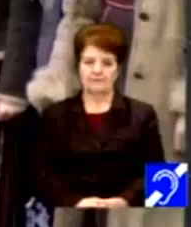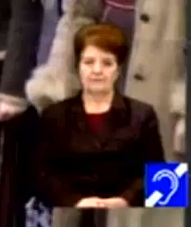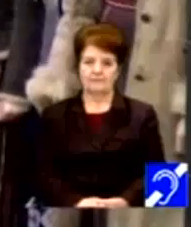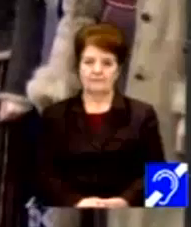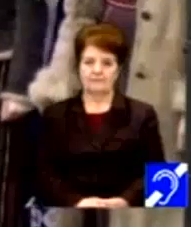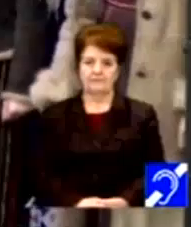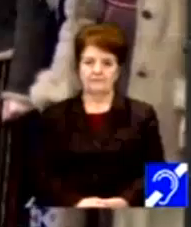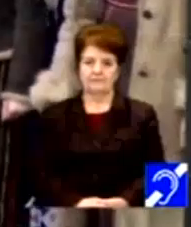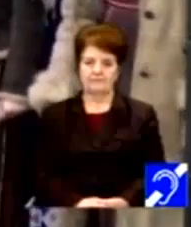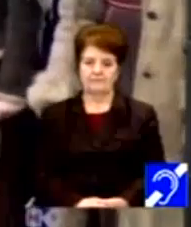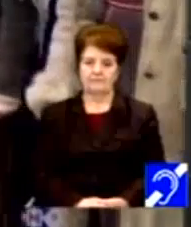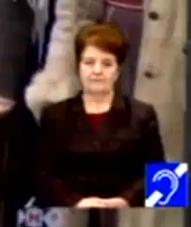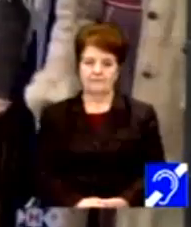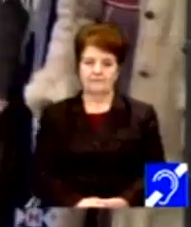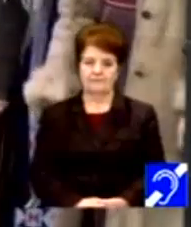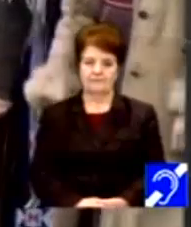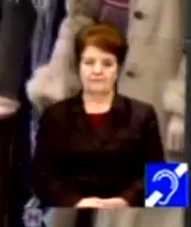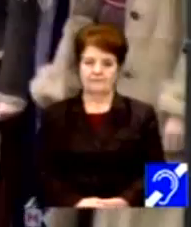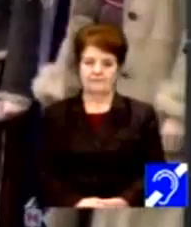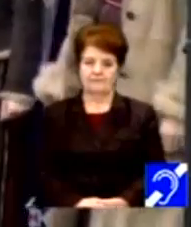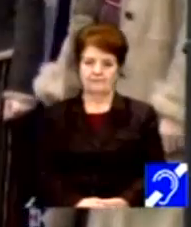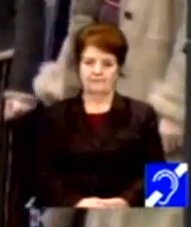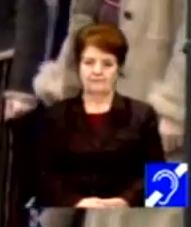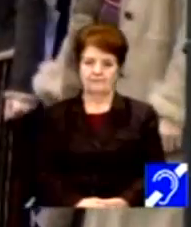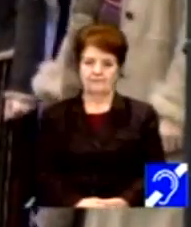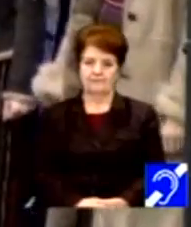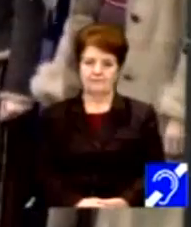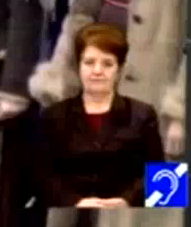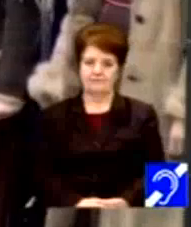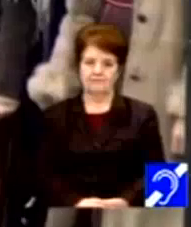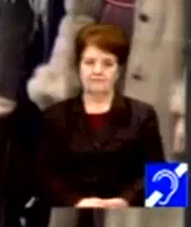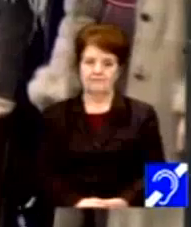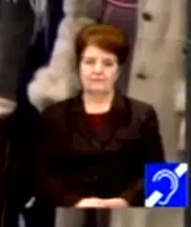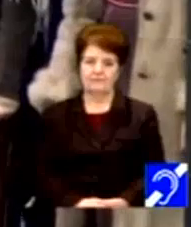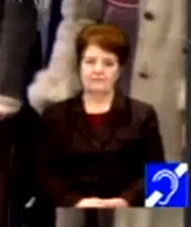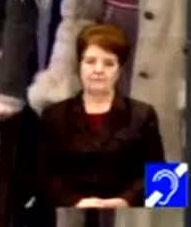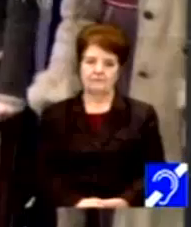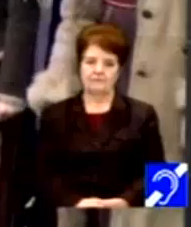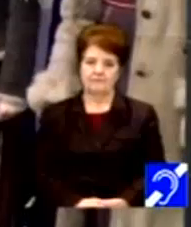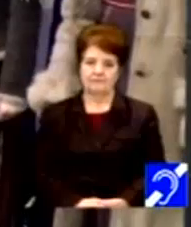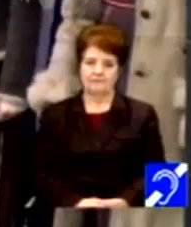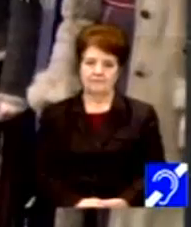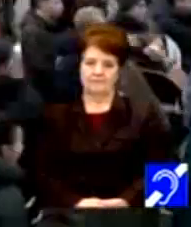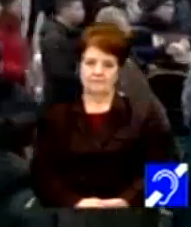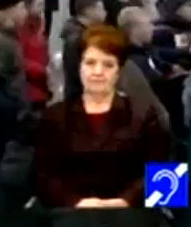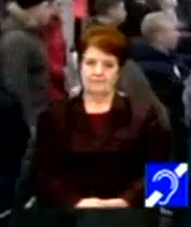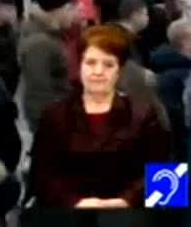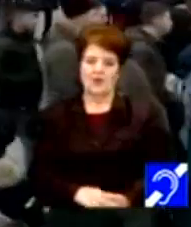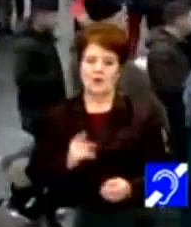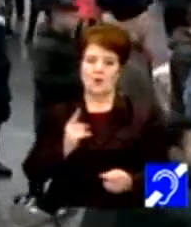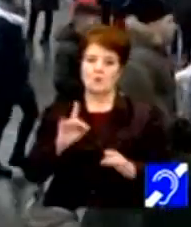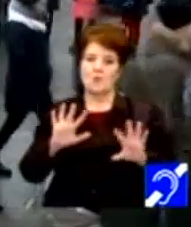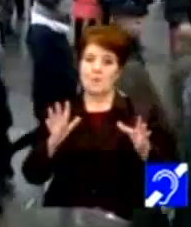anul nou a și venit, florile, florile d-albe. Un